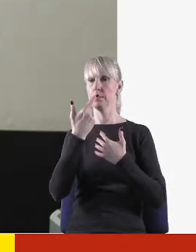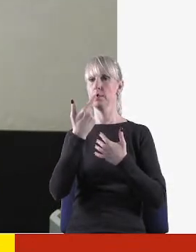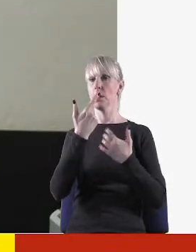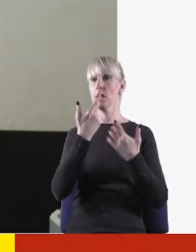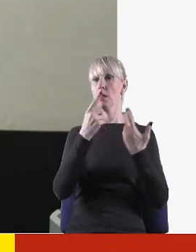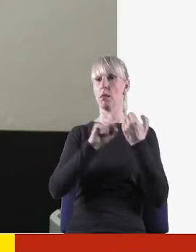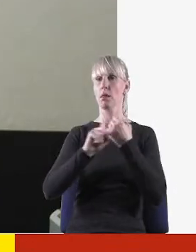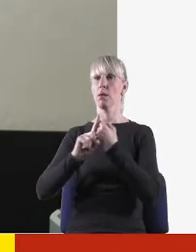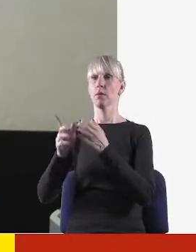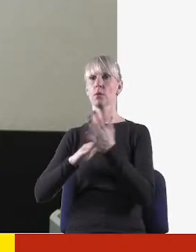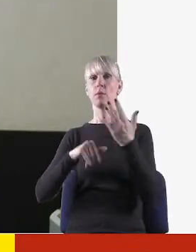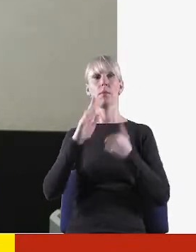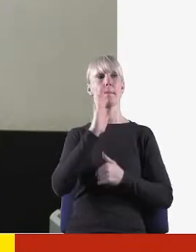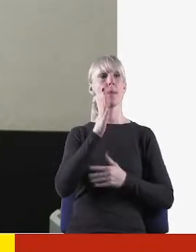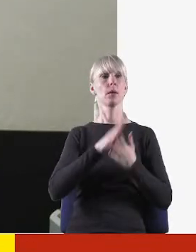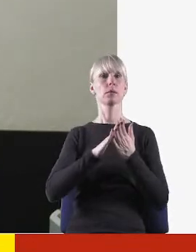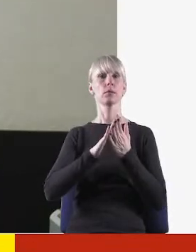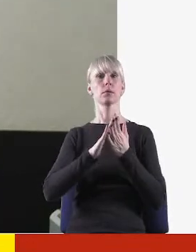pociągów to 10 par.